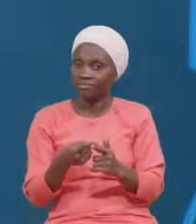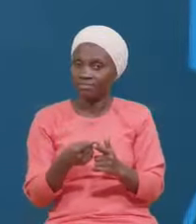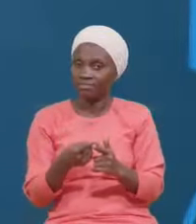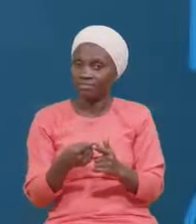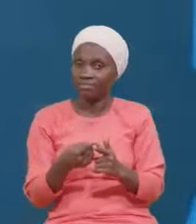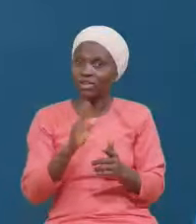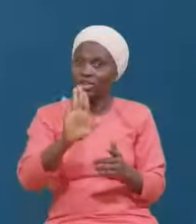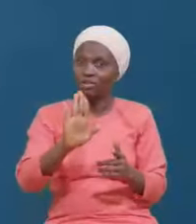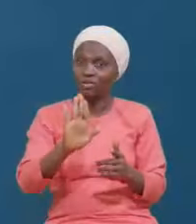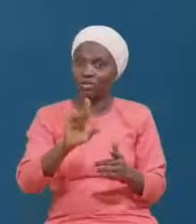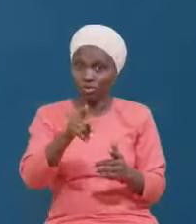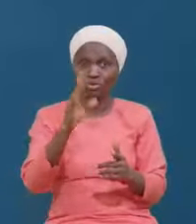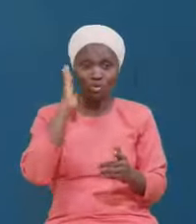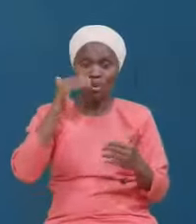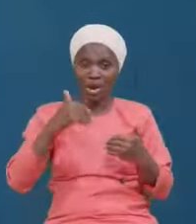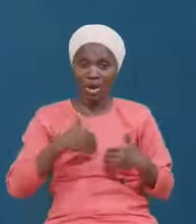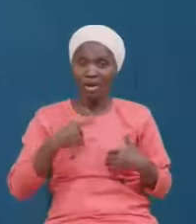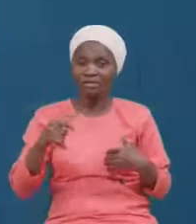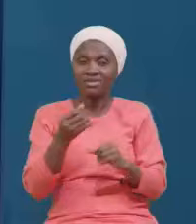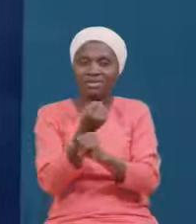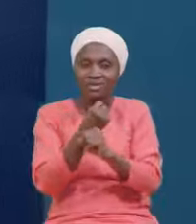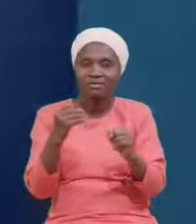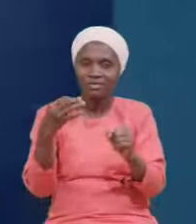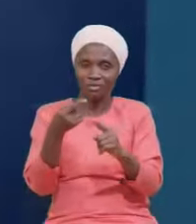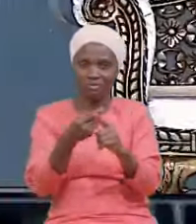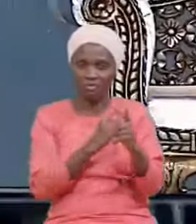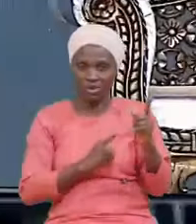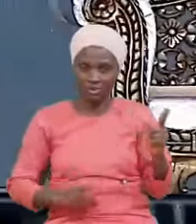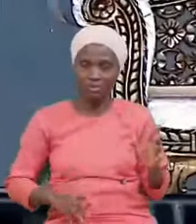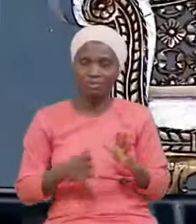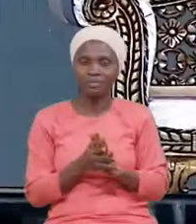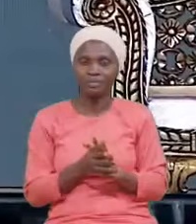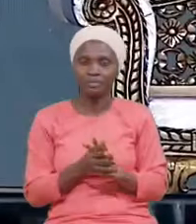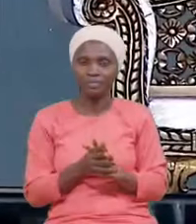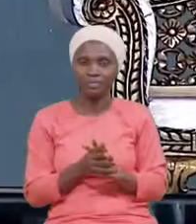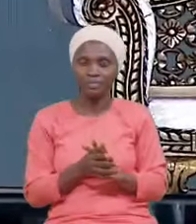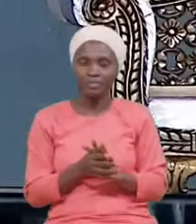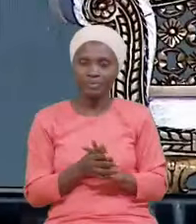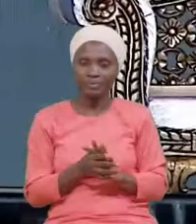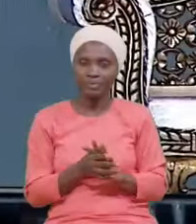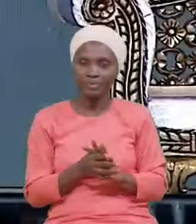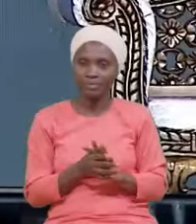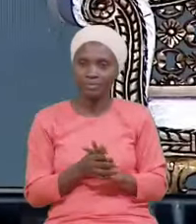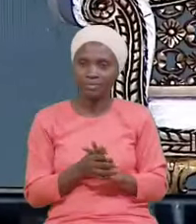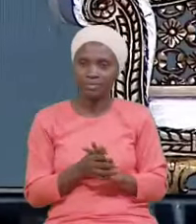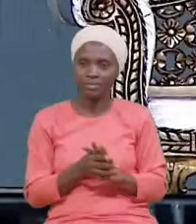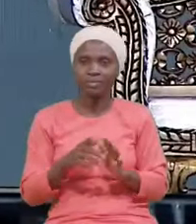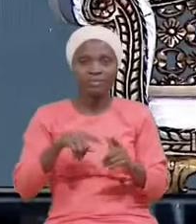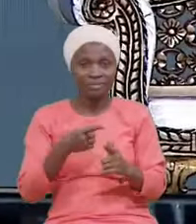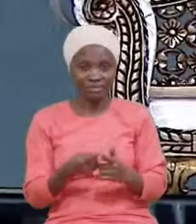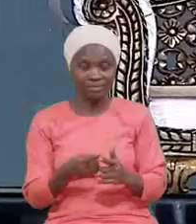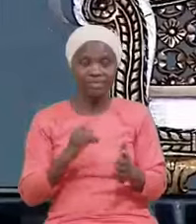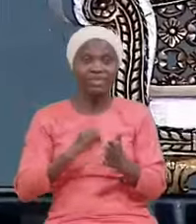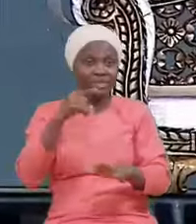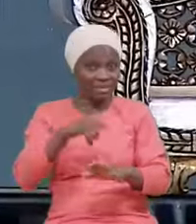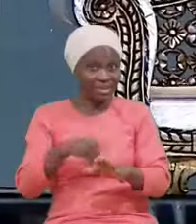you have the salvation of the Lord. అప్పుడు మీరు ప్రభు యొక్క రక్షణను కలిగి ఉంటారు. And it's a time for the Lord to do